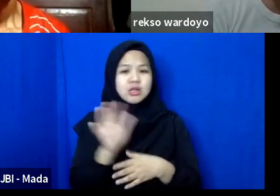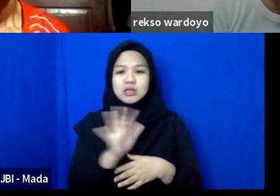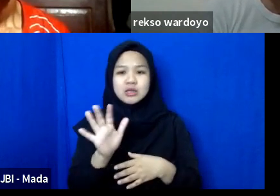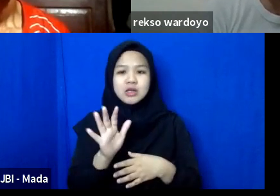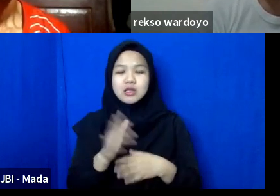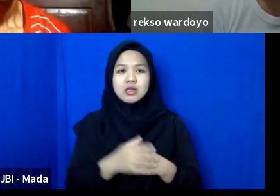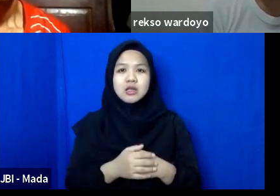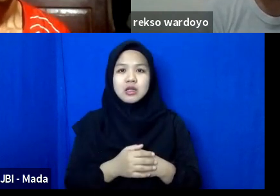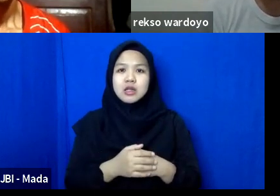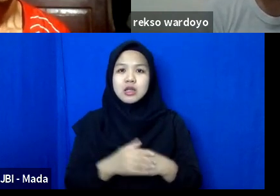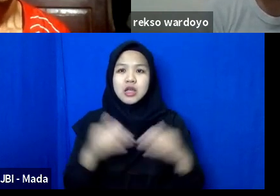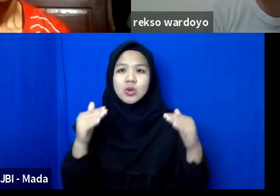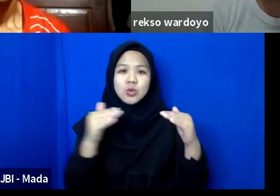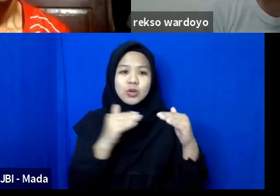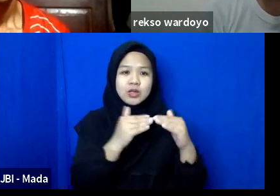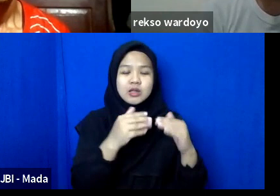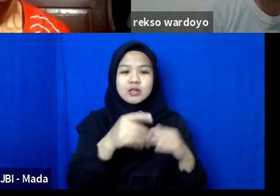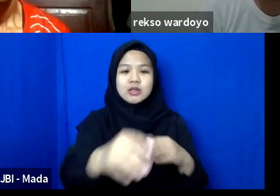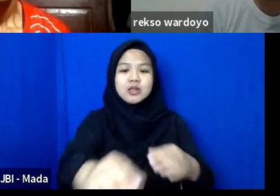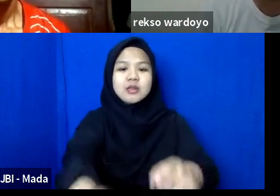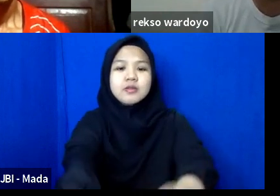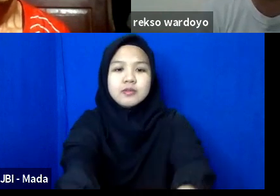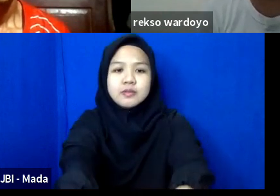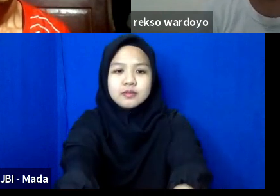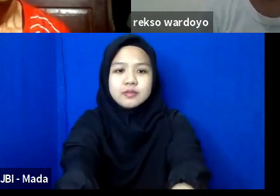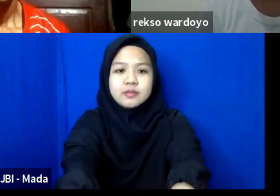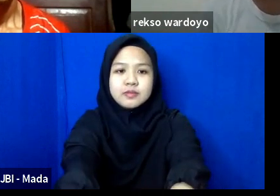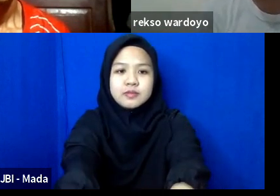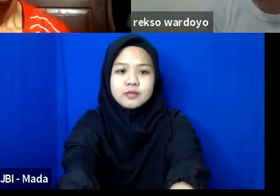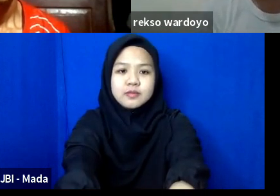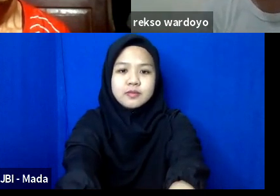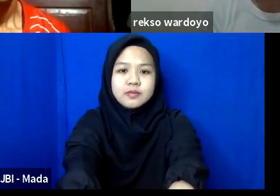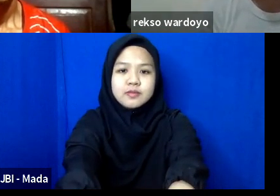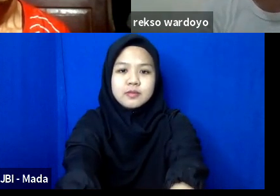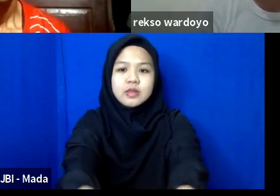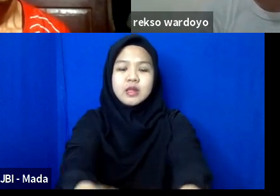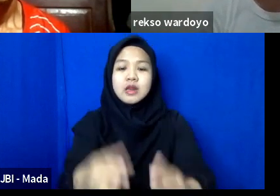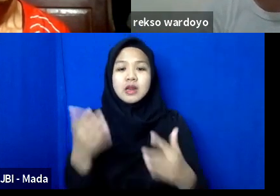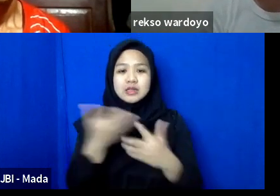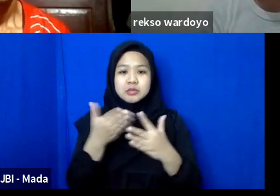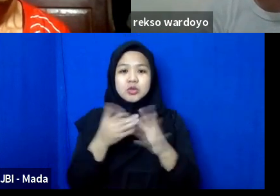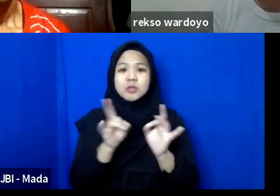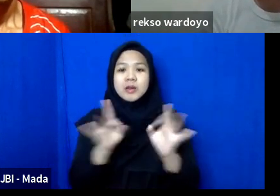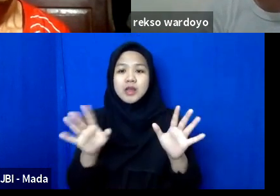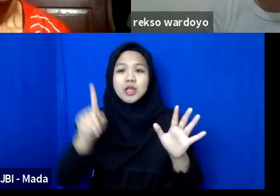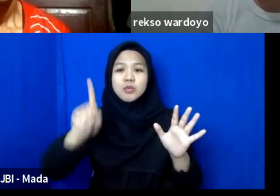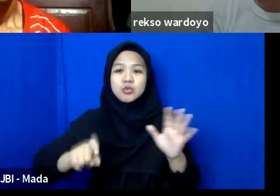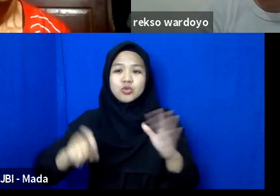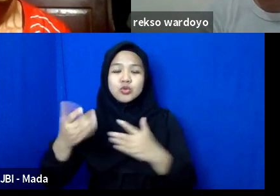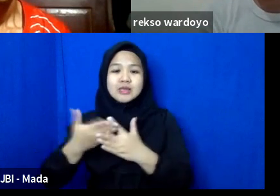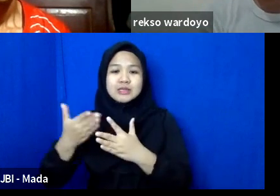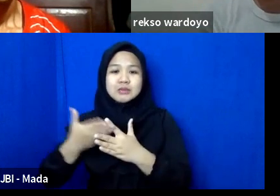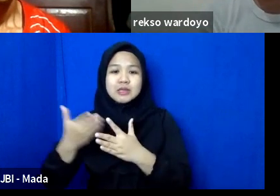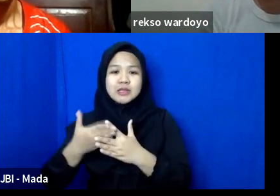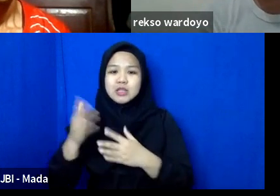ekliptik equity dan accessibility Itu berbeda nah yang dibutuhkan itu accessibility